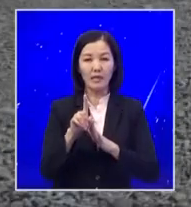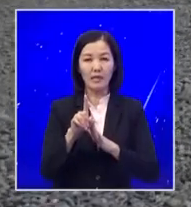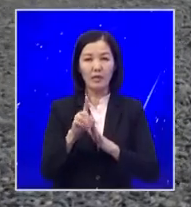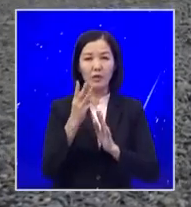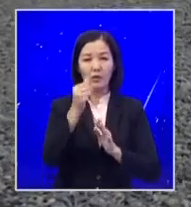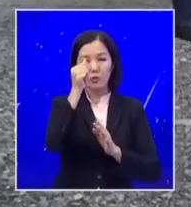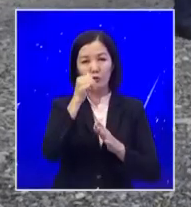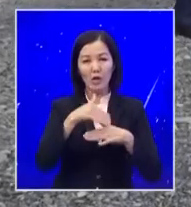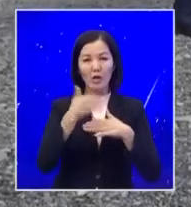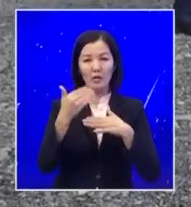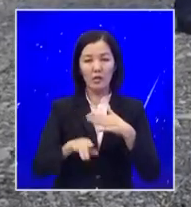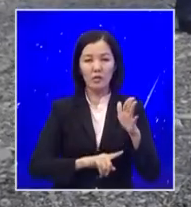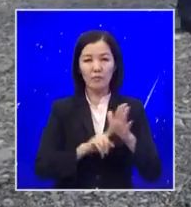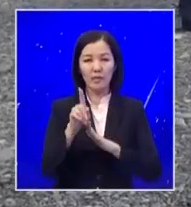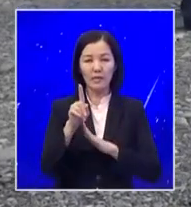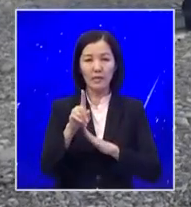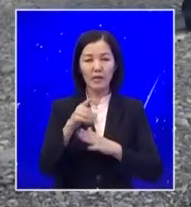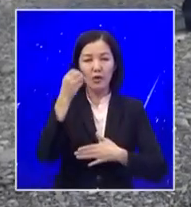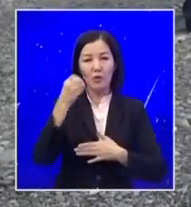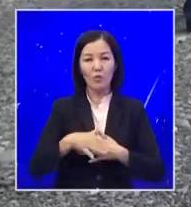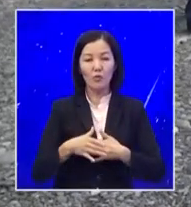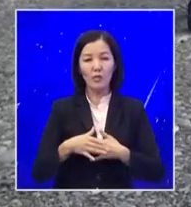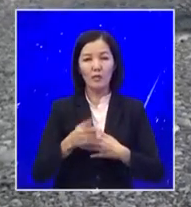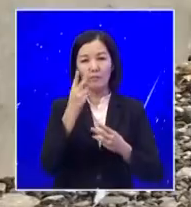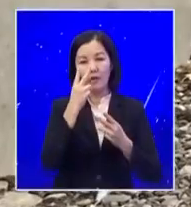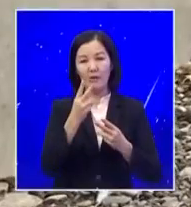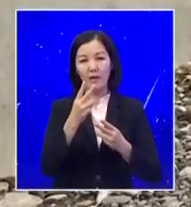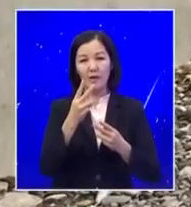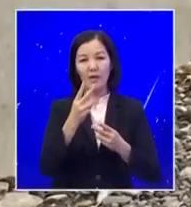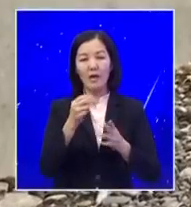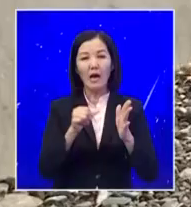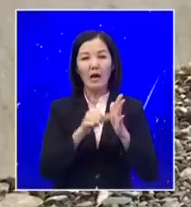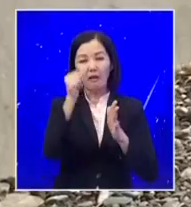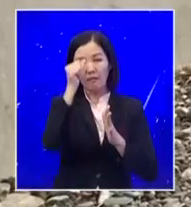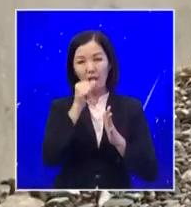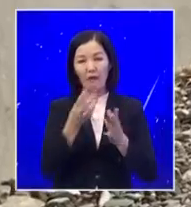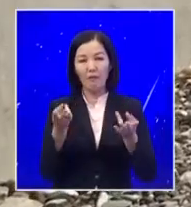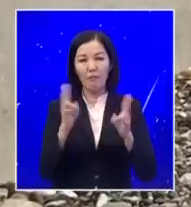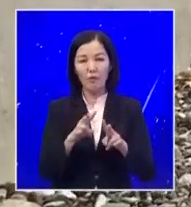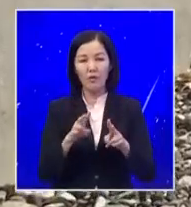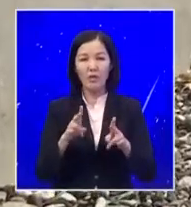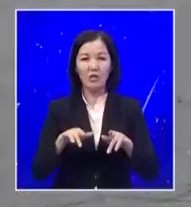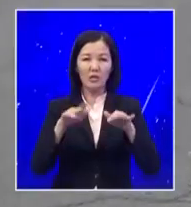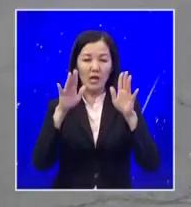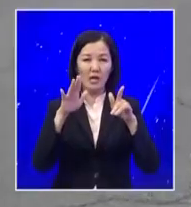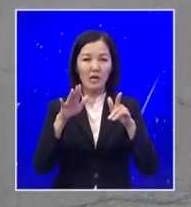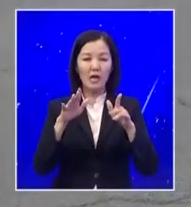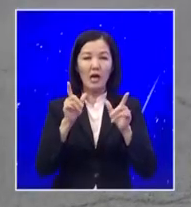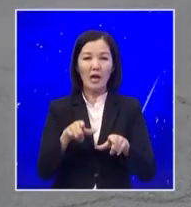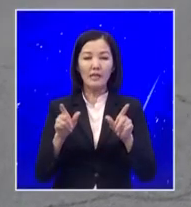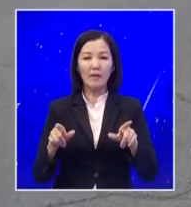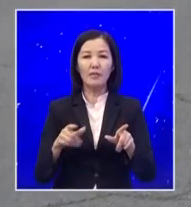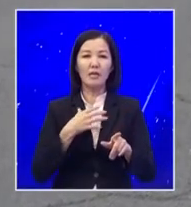3 айға кешіктірілген. Көше ортасындағы үйінділердің жатқанына жарты жыл дейді қала әкімі. Шаң-тозаң жол бойын мекендейтін тұрғындардың